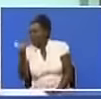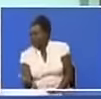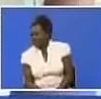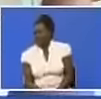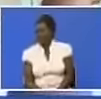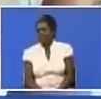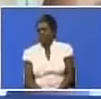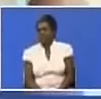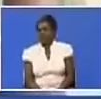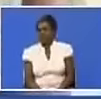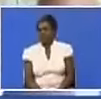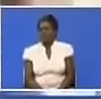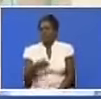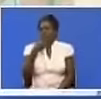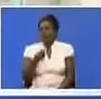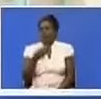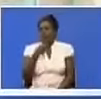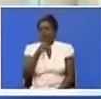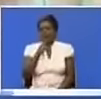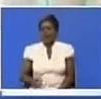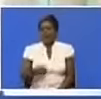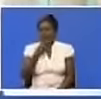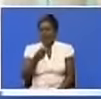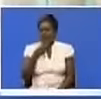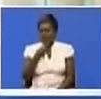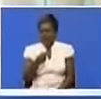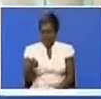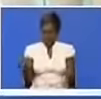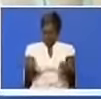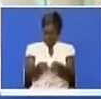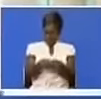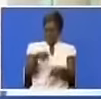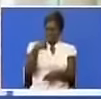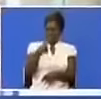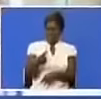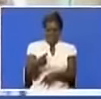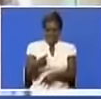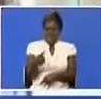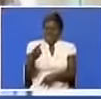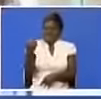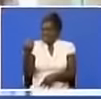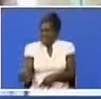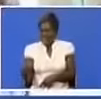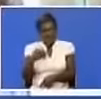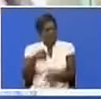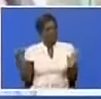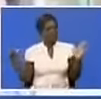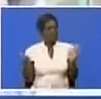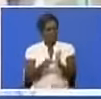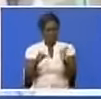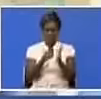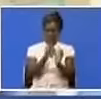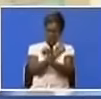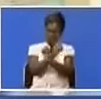Kuabia wasasi wake. The late Kagurwa's grandfather, Solomon Kagurwa, also says to his knowledge his grandchild had no problem known to